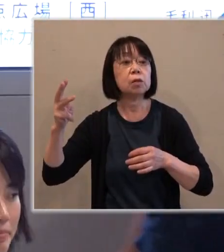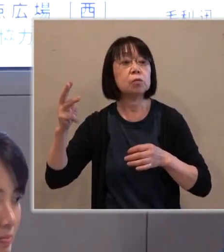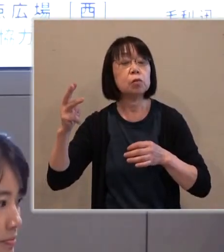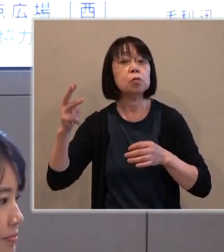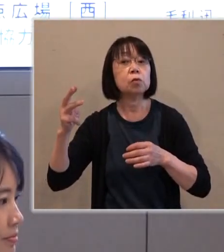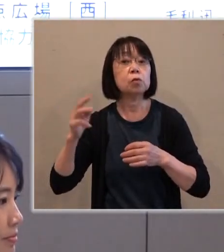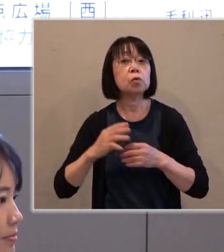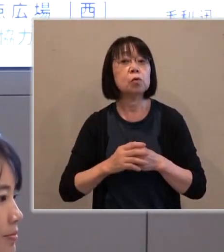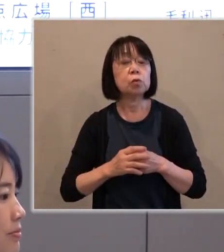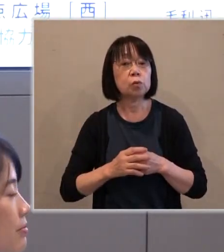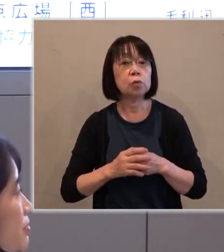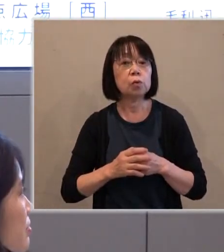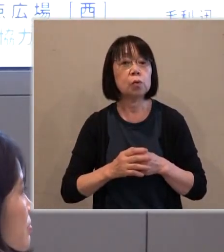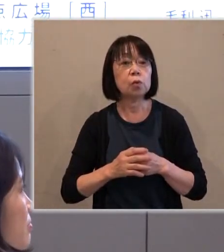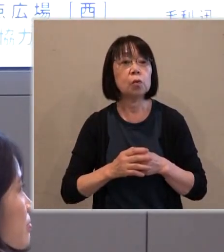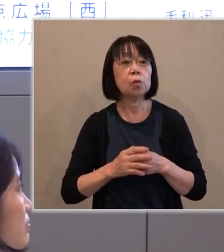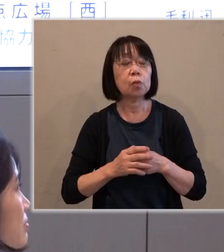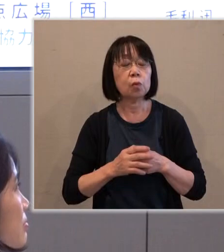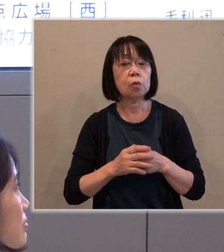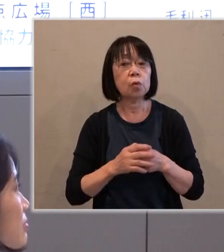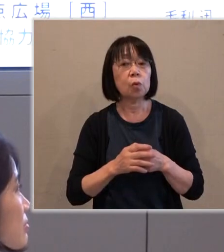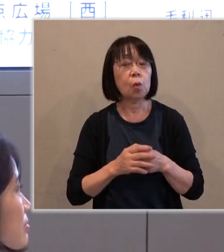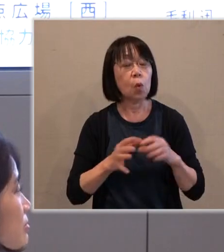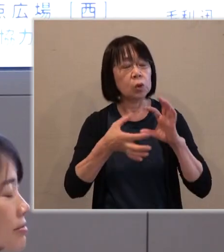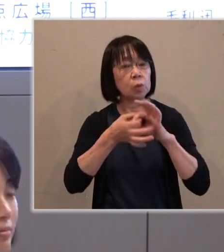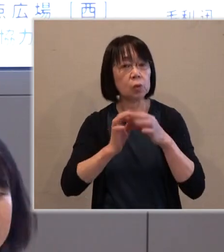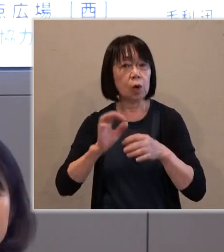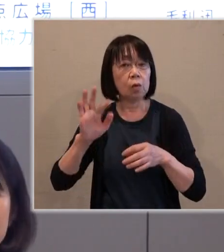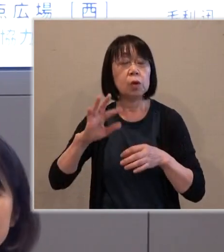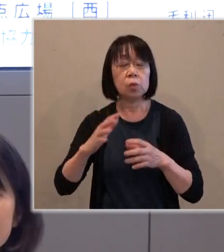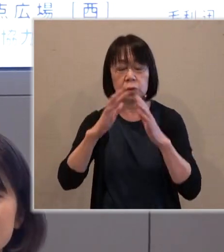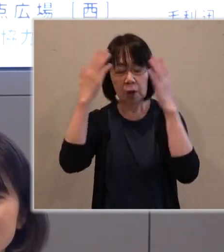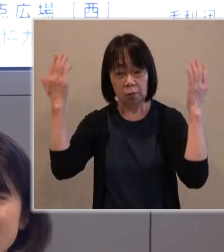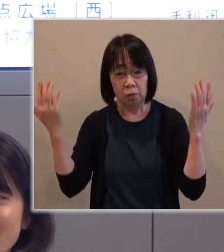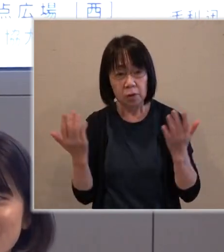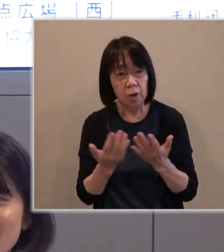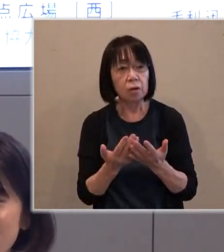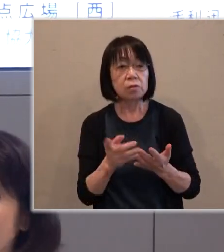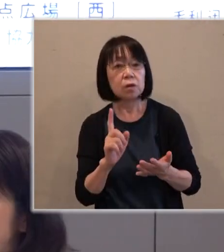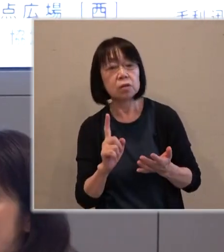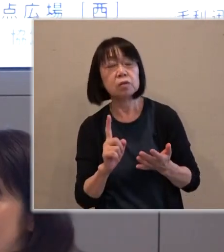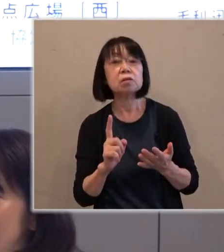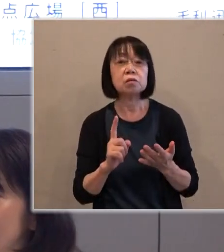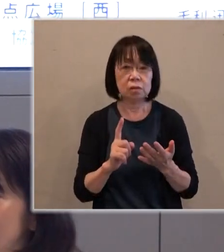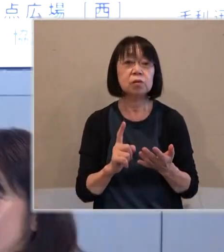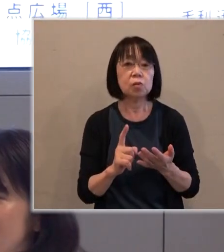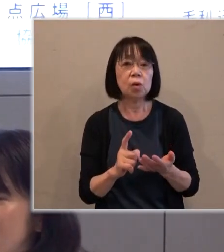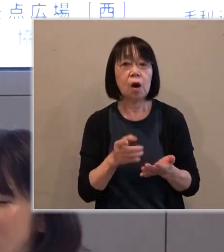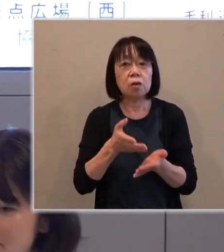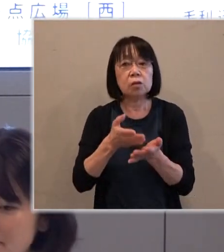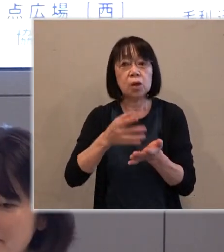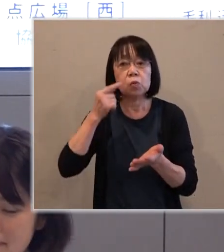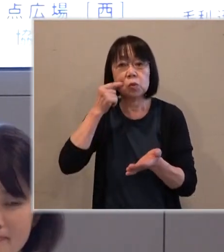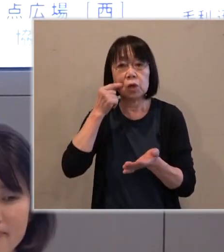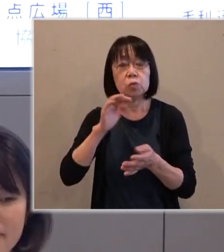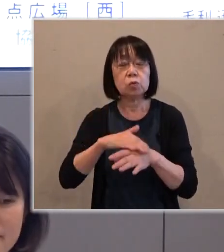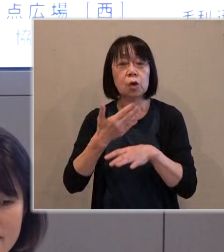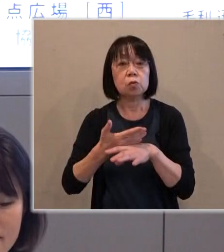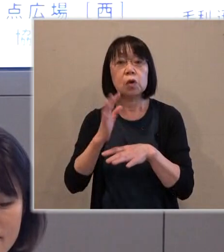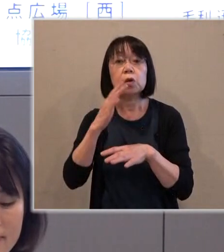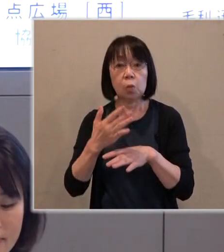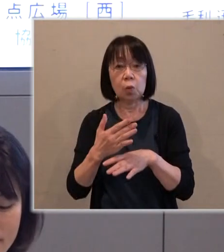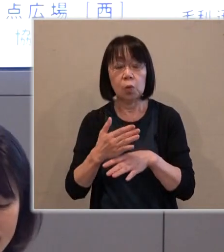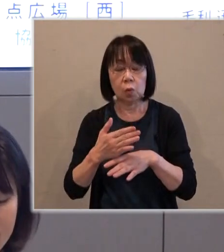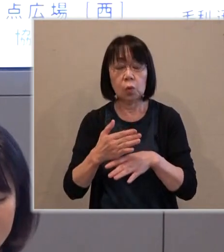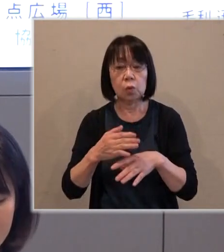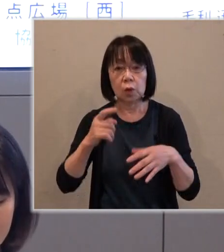このオリンピック・パラリンピックとの全体は何かっていうと、ちょっと話が難しくなってしまうんですが、個人が何を体験できるのか、個人がそれをどう活躍